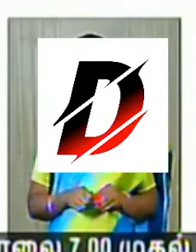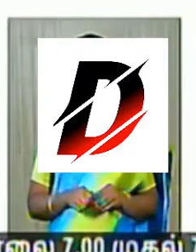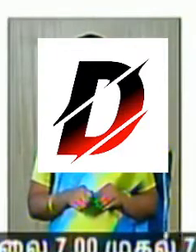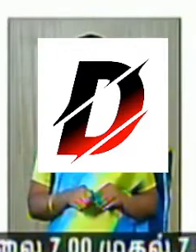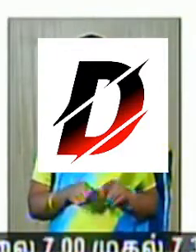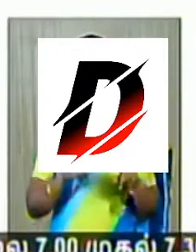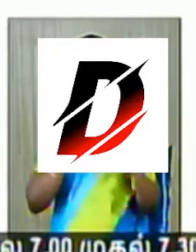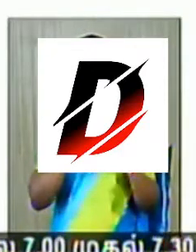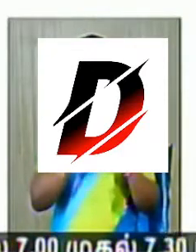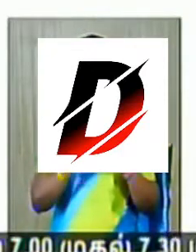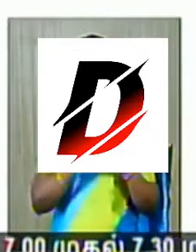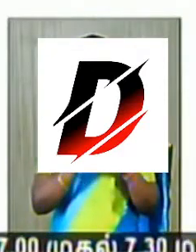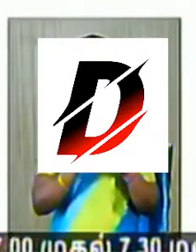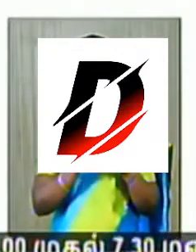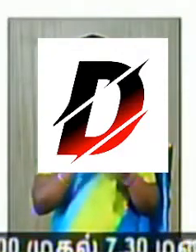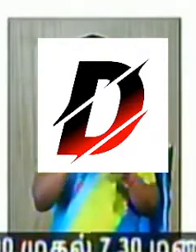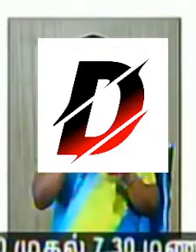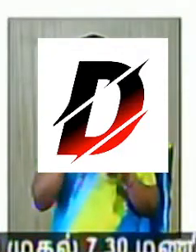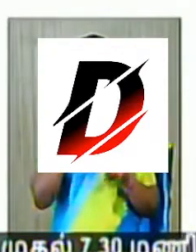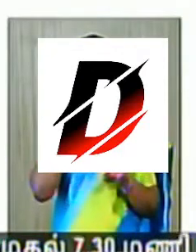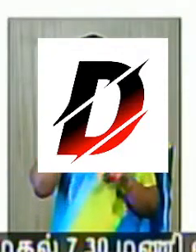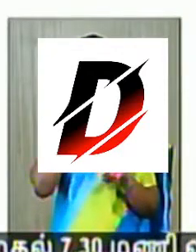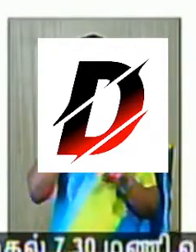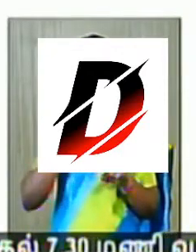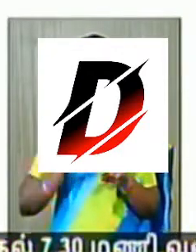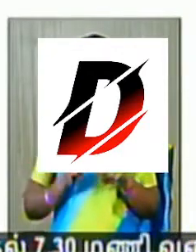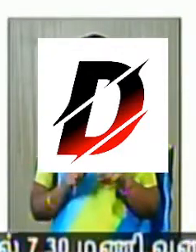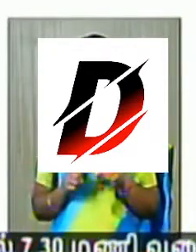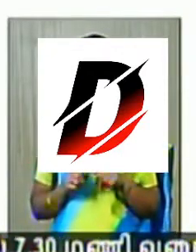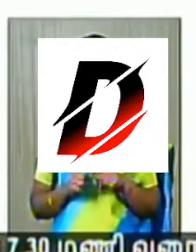நம்ம எக்ஸஸ் மதிப்பு ஆரம்பத்தில் காரணப்படுத்தும் போது என்ன கிடைச்சிது,